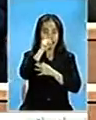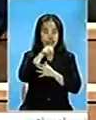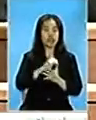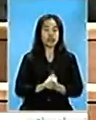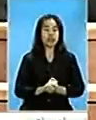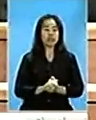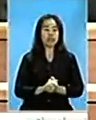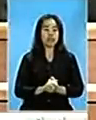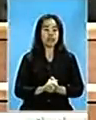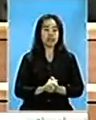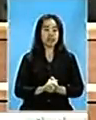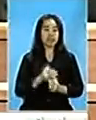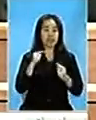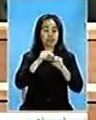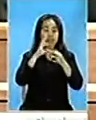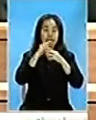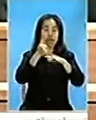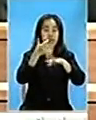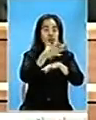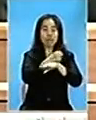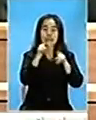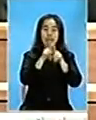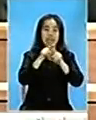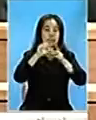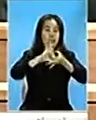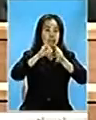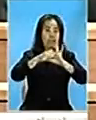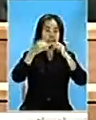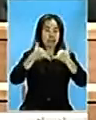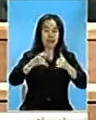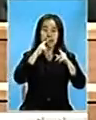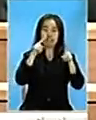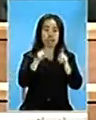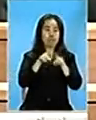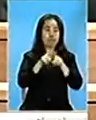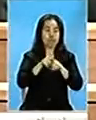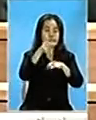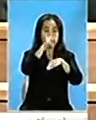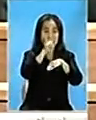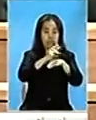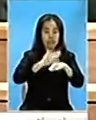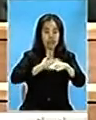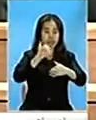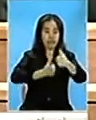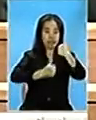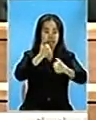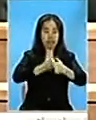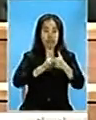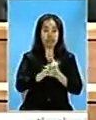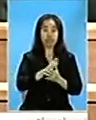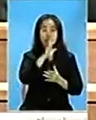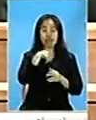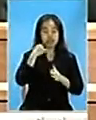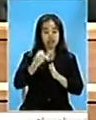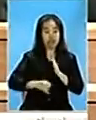ท่านประธานครับการเมืองก็เหมือนการกีฬาครับท่านประธานกับผมลงแข่งกันถ้าผมทำผิดก